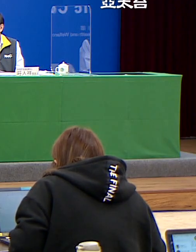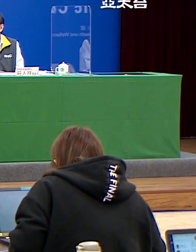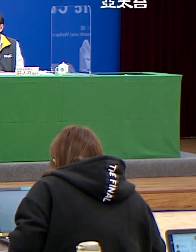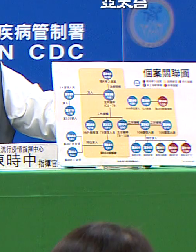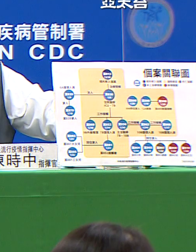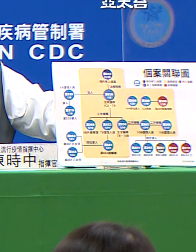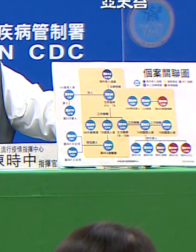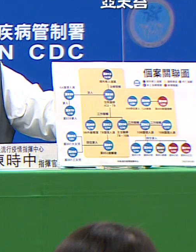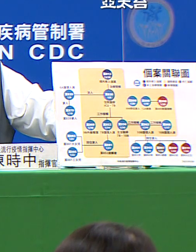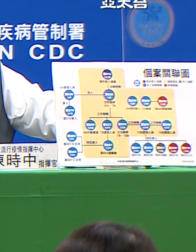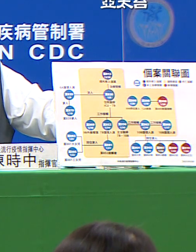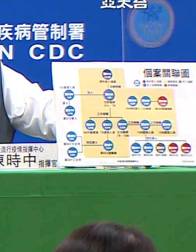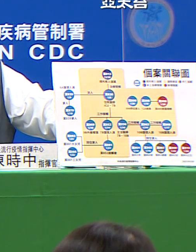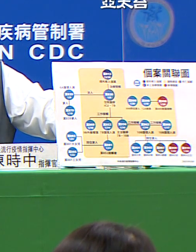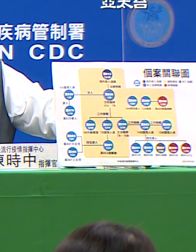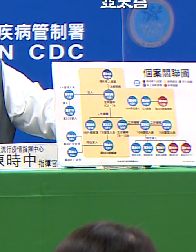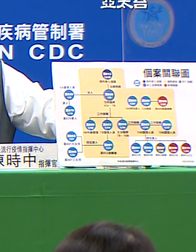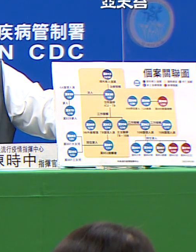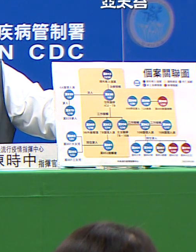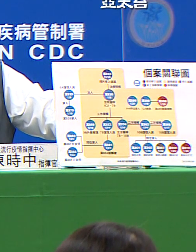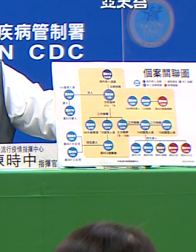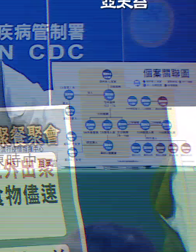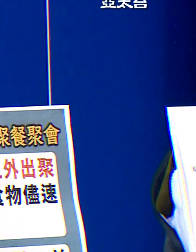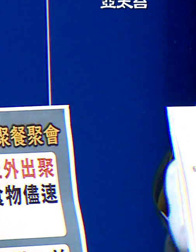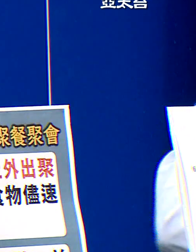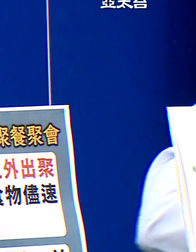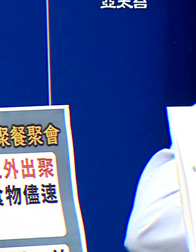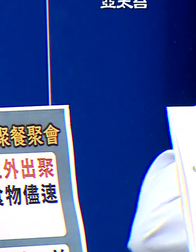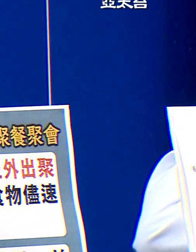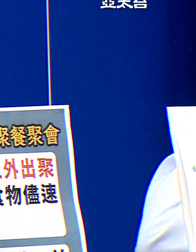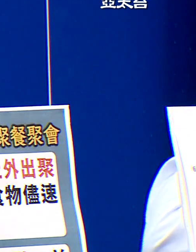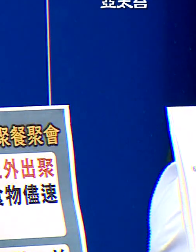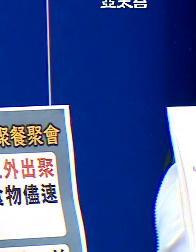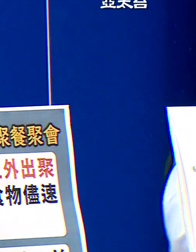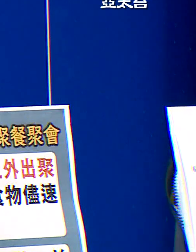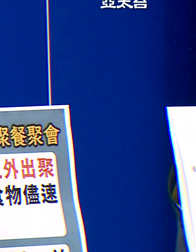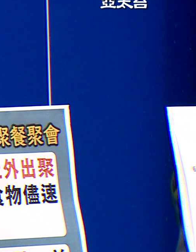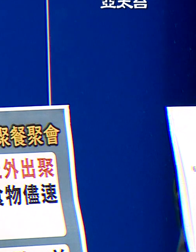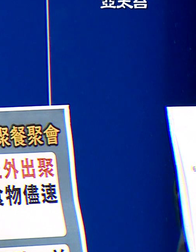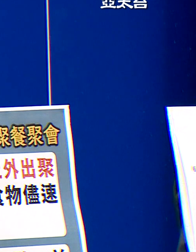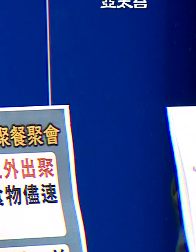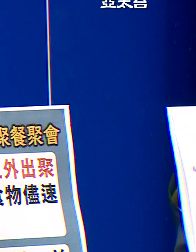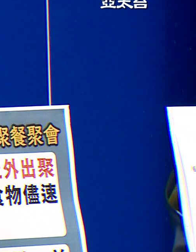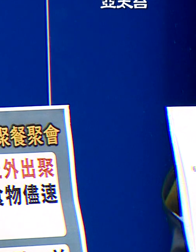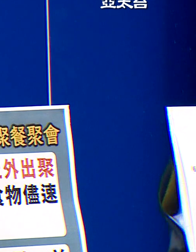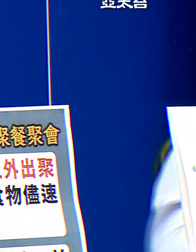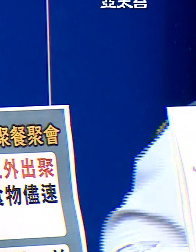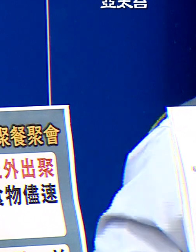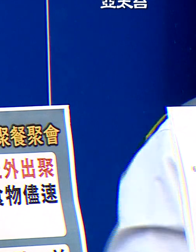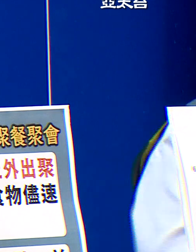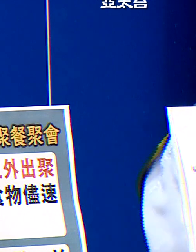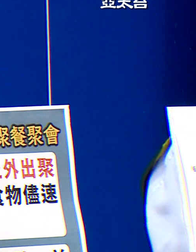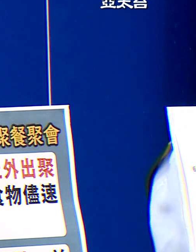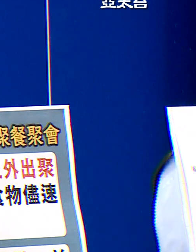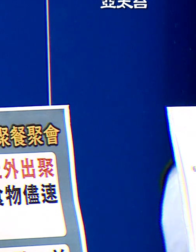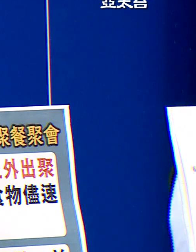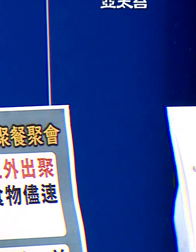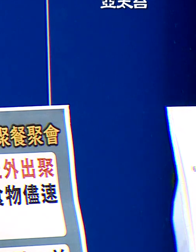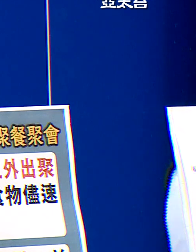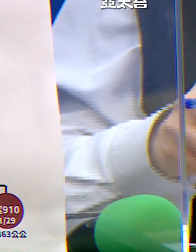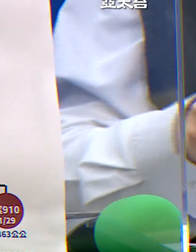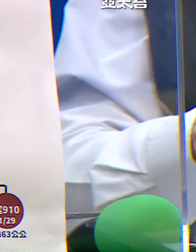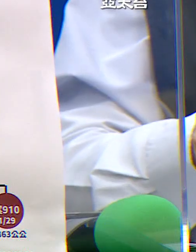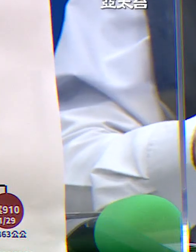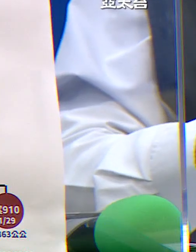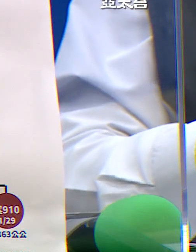名女儿，仅剩护理师丈夫的姐姐被采检为阴性。因为曾经密切照顾病逝的老妇人被列为高风险接触者，目前送医隔